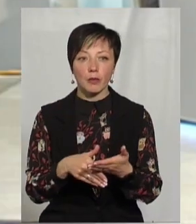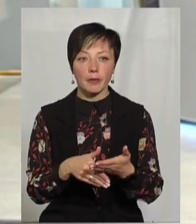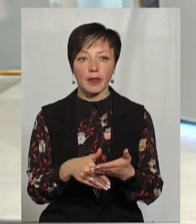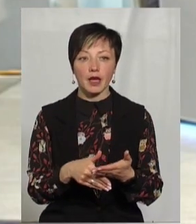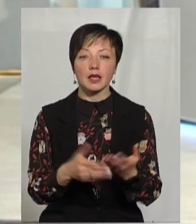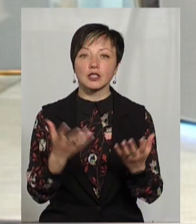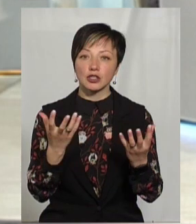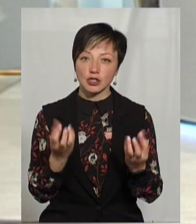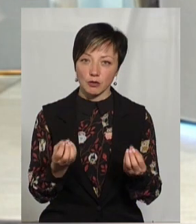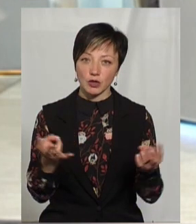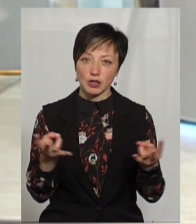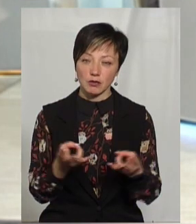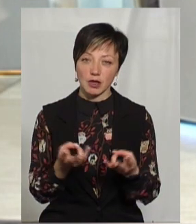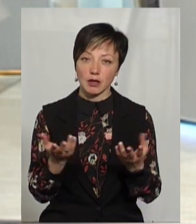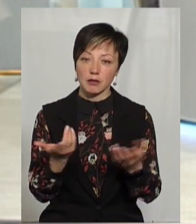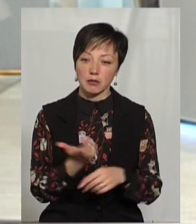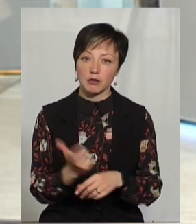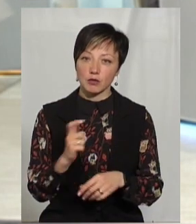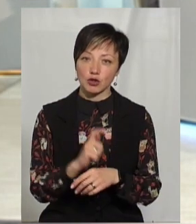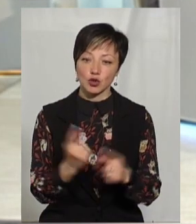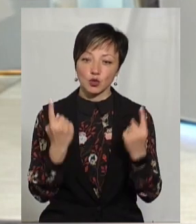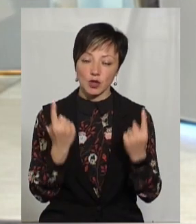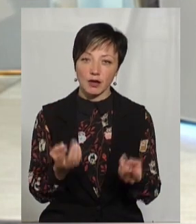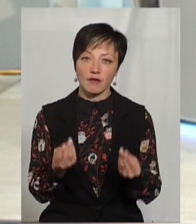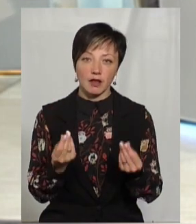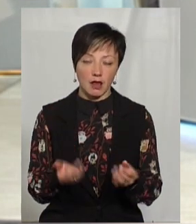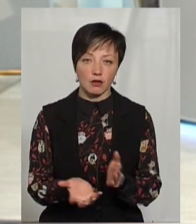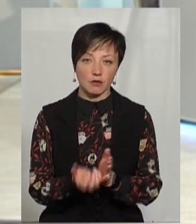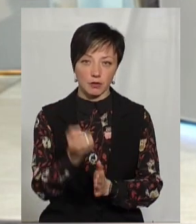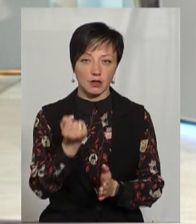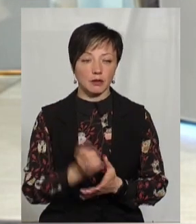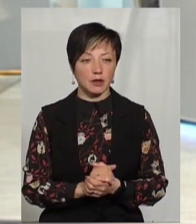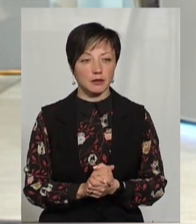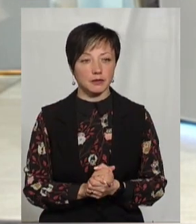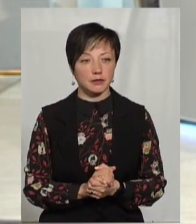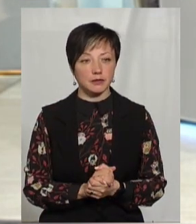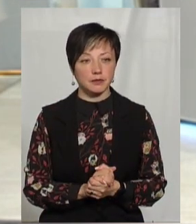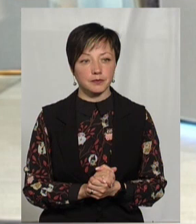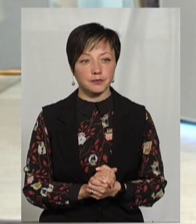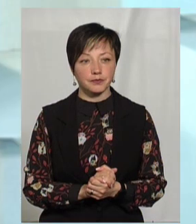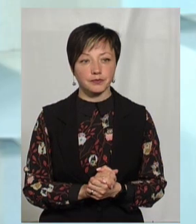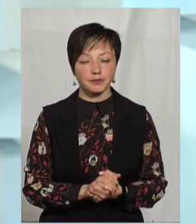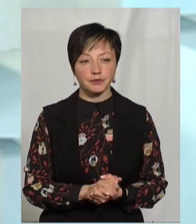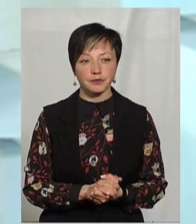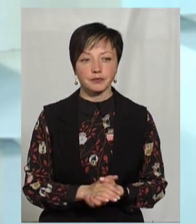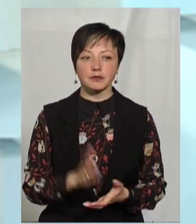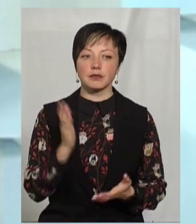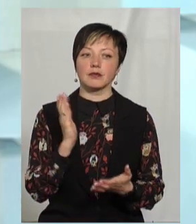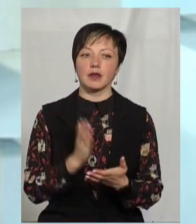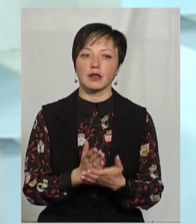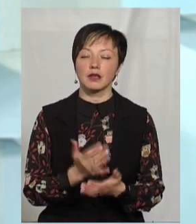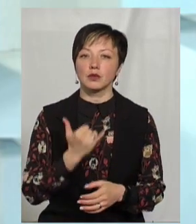допомогу. Ну, певно, що потрібна і більш суттєва, я маю на увазі, фінансова допомога. Є в